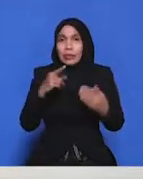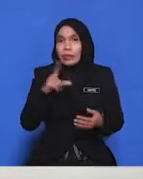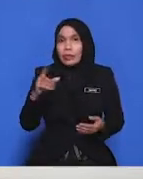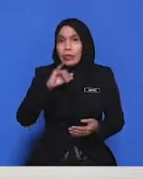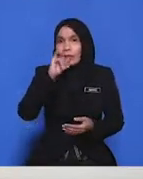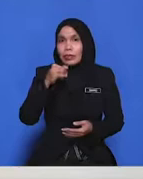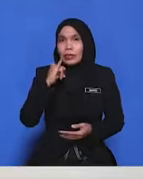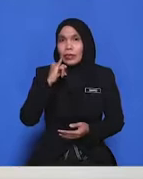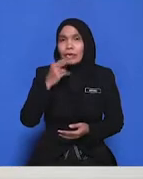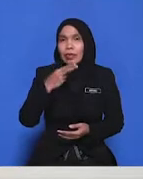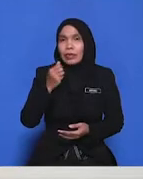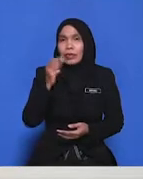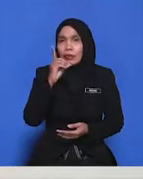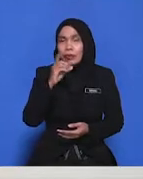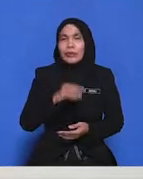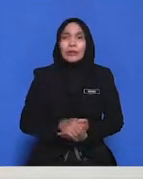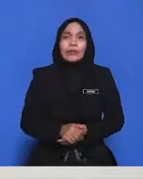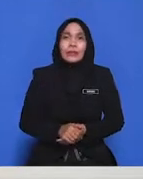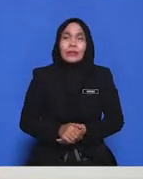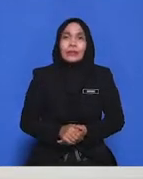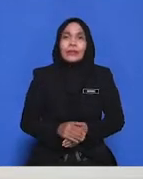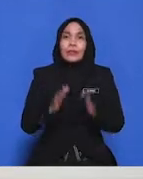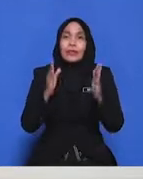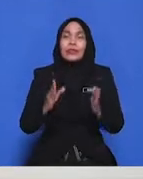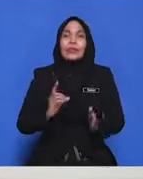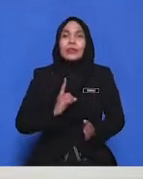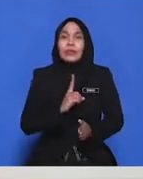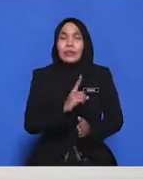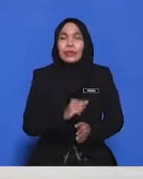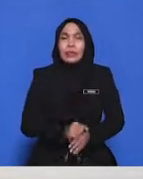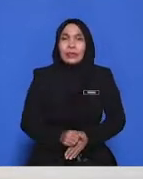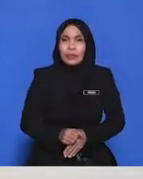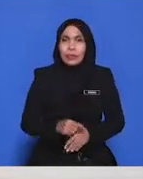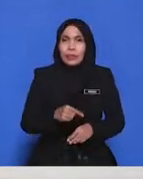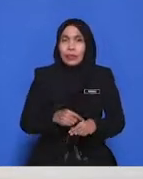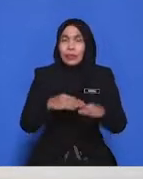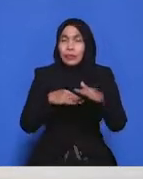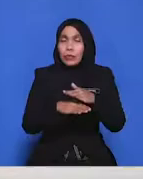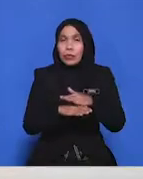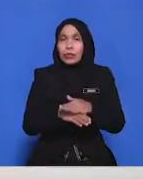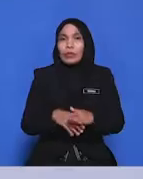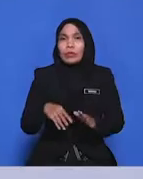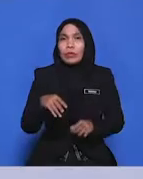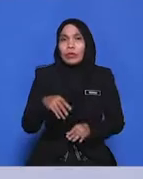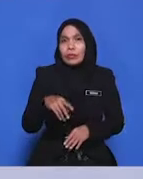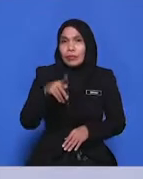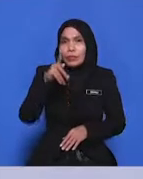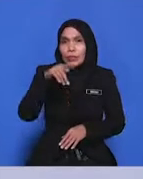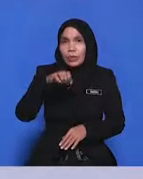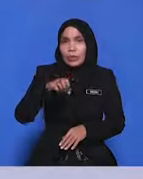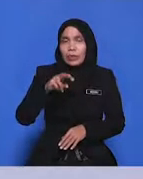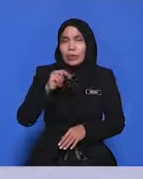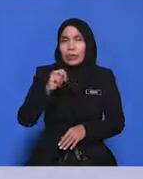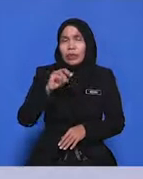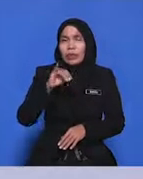dituntut dalam agama. Umat Islam di bawah penjajahan kuasa asing telah lupa tentang